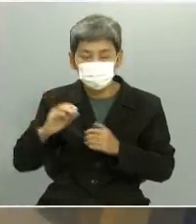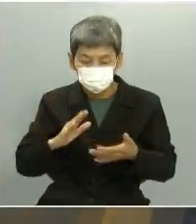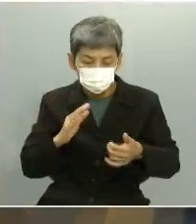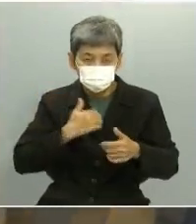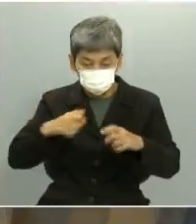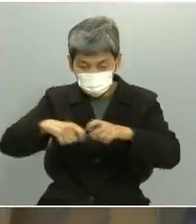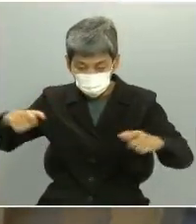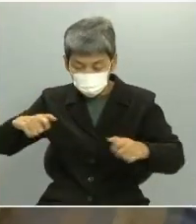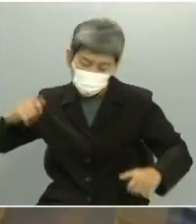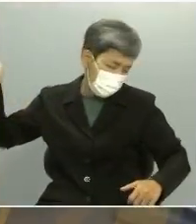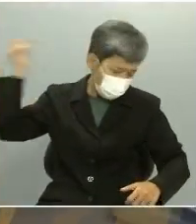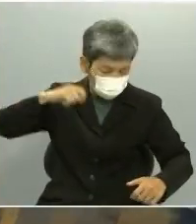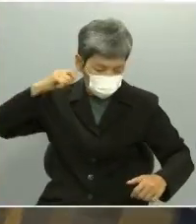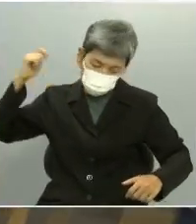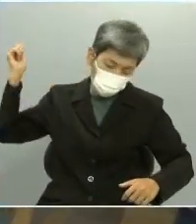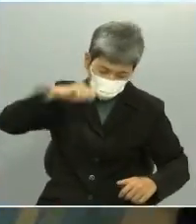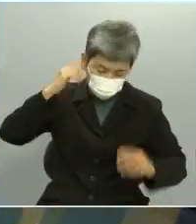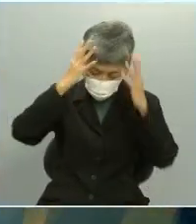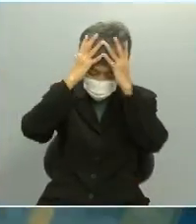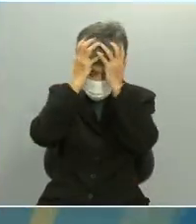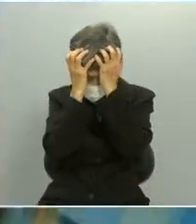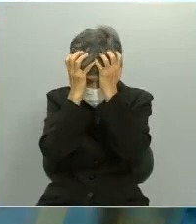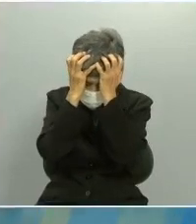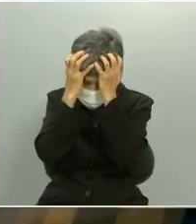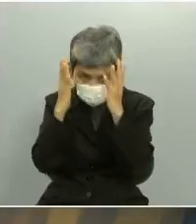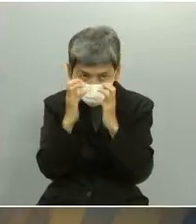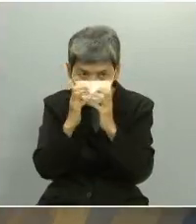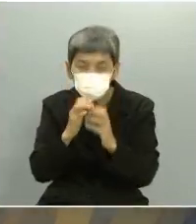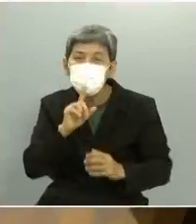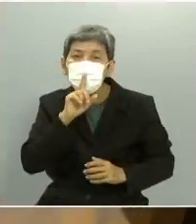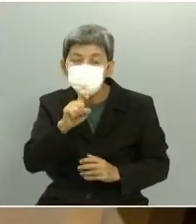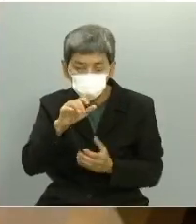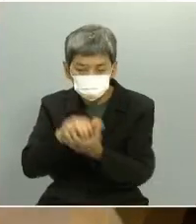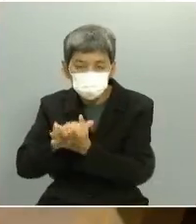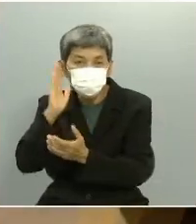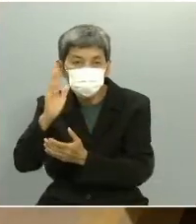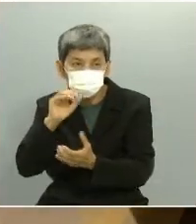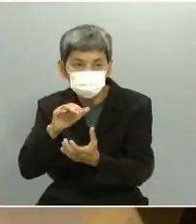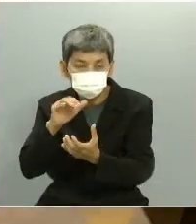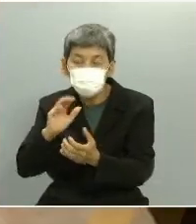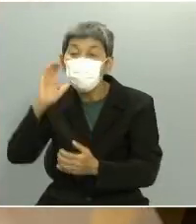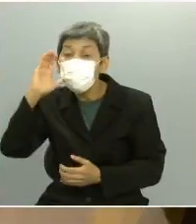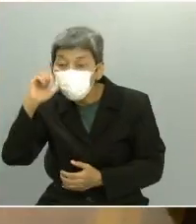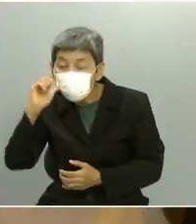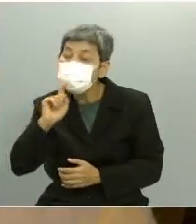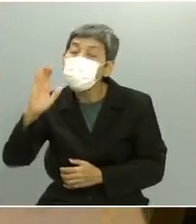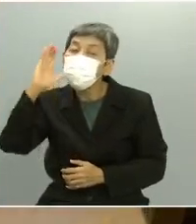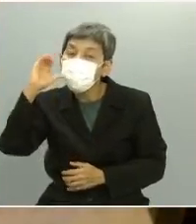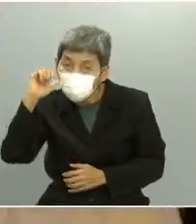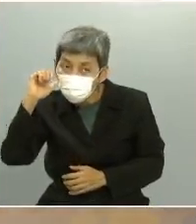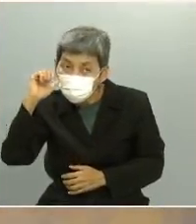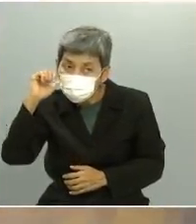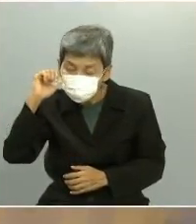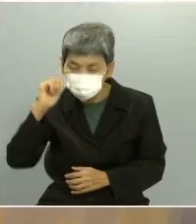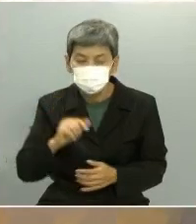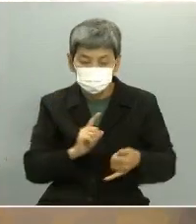อนทุบข้อที่ศีรษะจนศีรษะยุบสอบถามสามีของผู้ตายซึ่งก็คือพ่อของคนก่อเหตุ